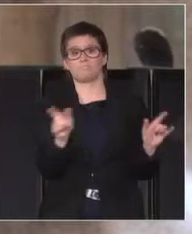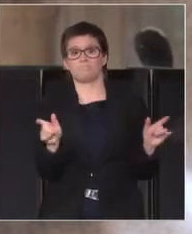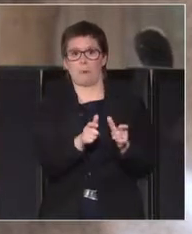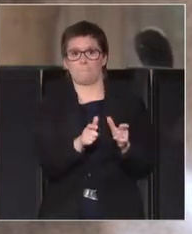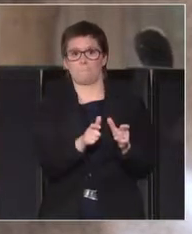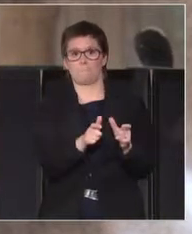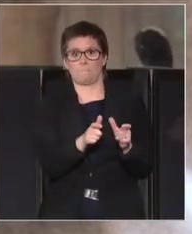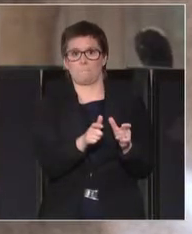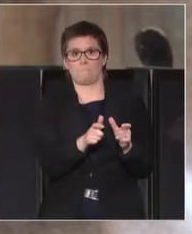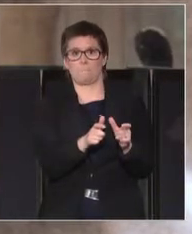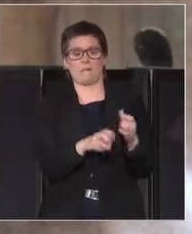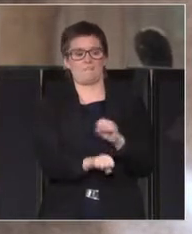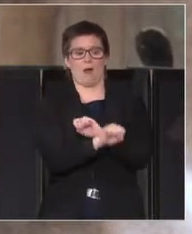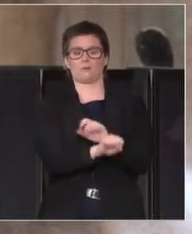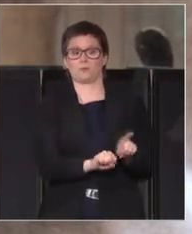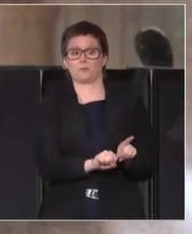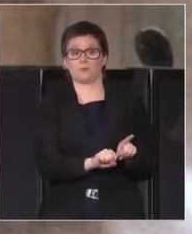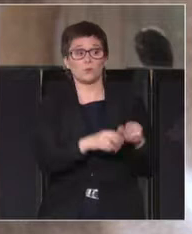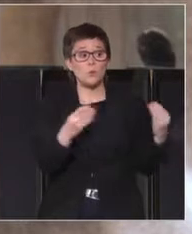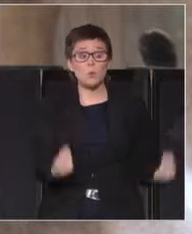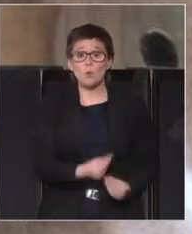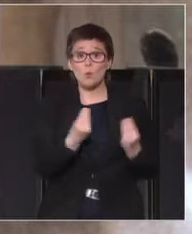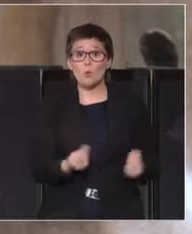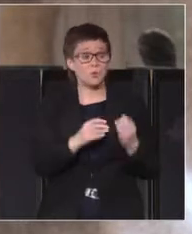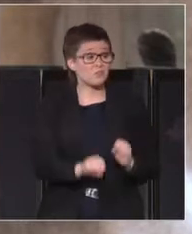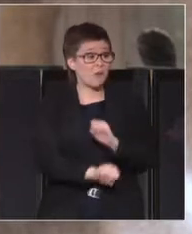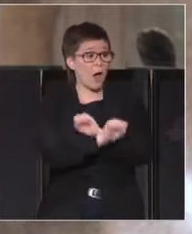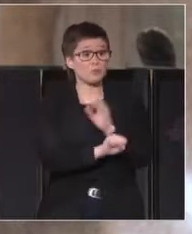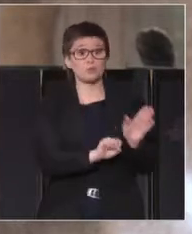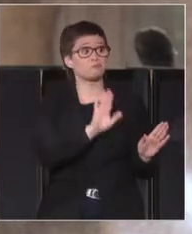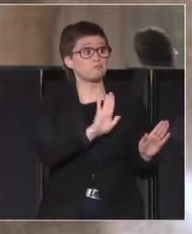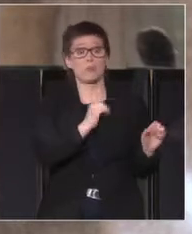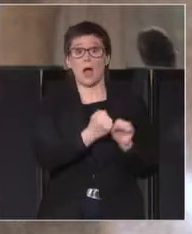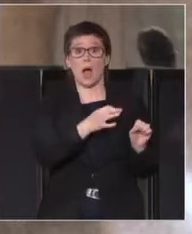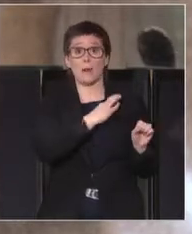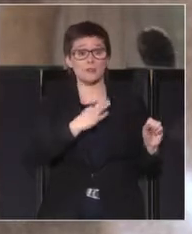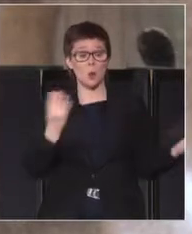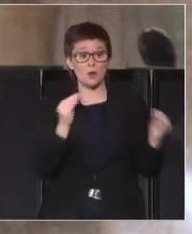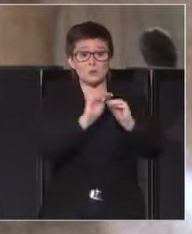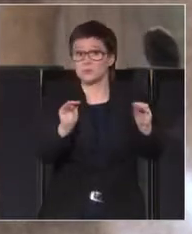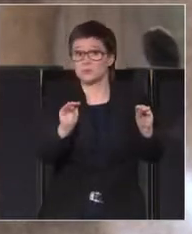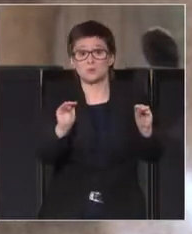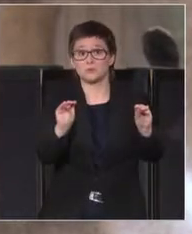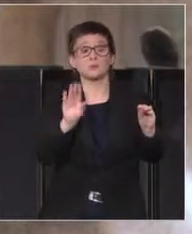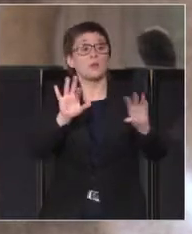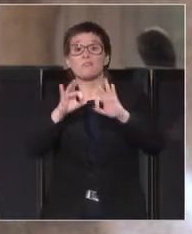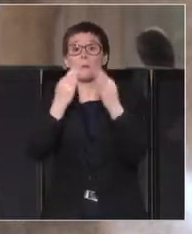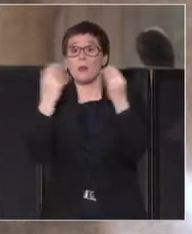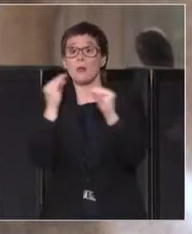Über den Grund der Verhaftung wurden weder seine Kollegen noch seine Familie